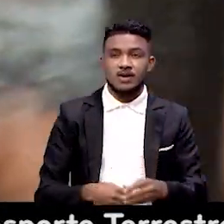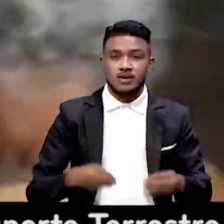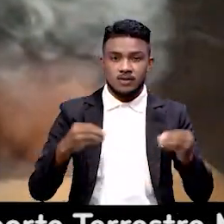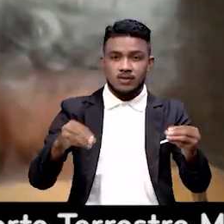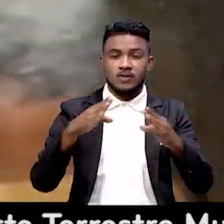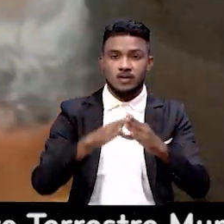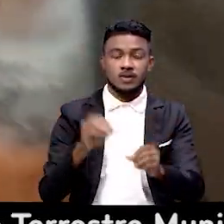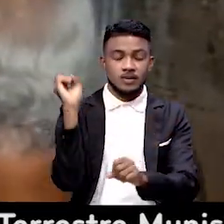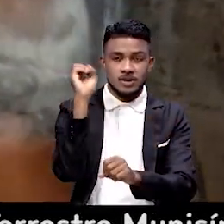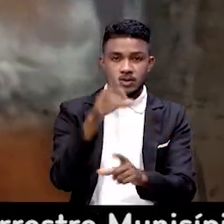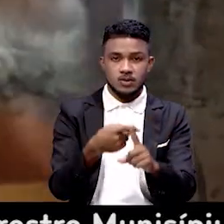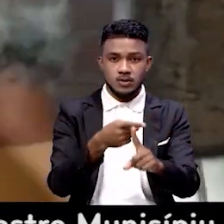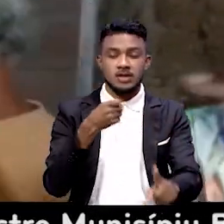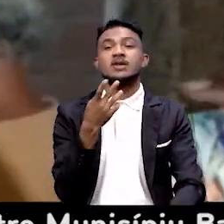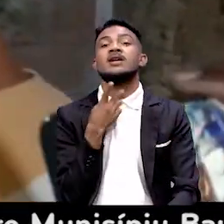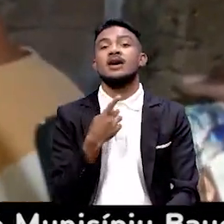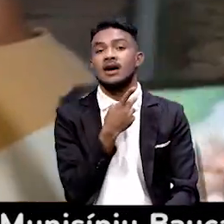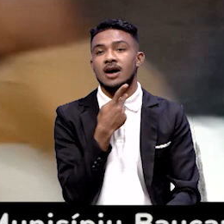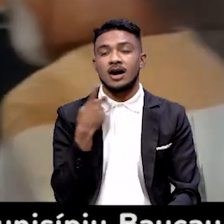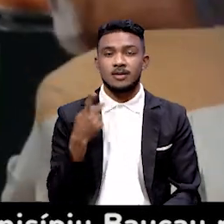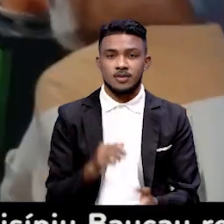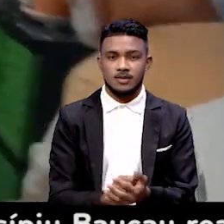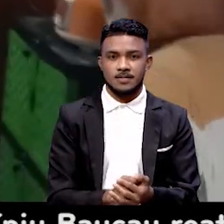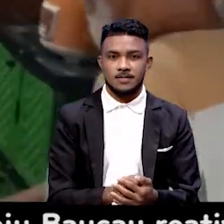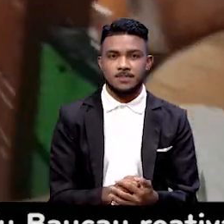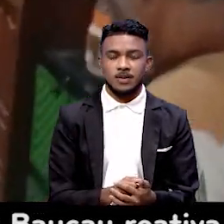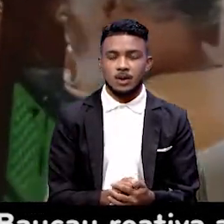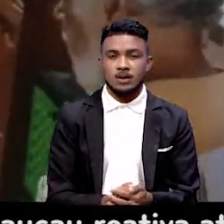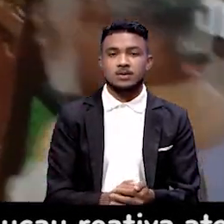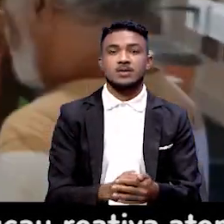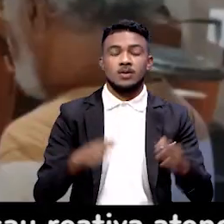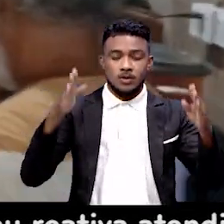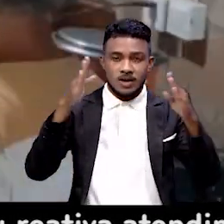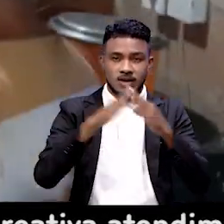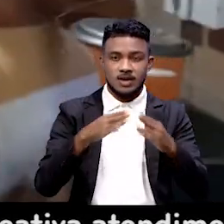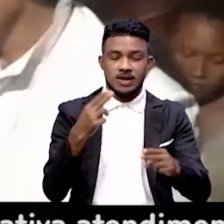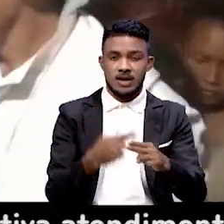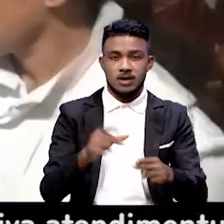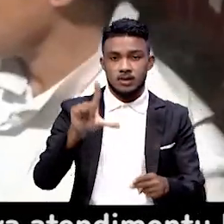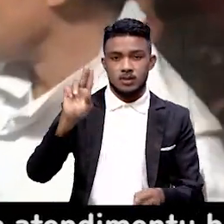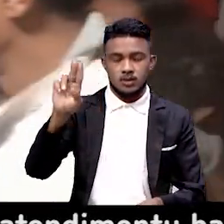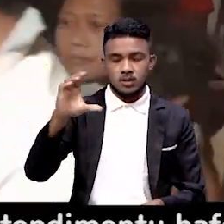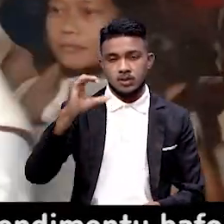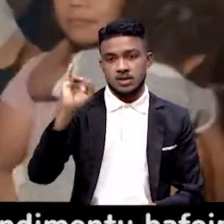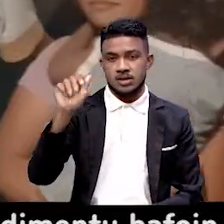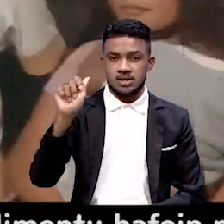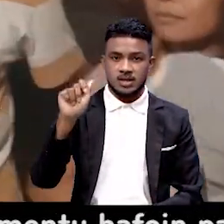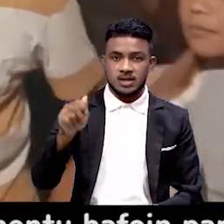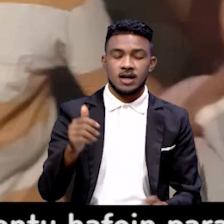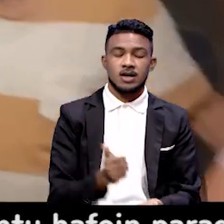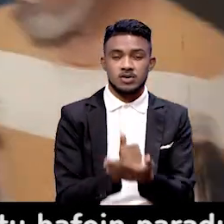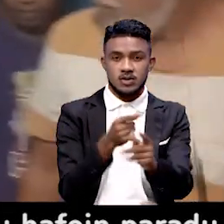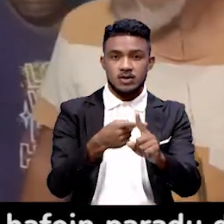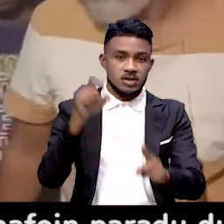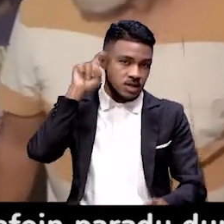husi Amu Roberto Kosa tusi kongregasau SVD. Umanain Lúcia Mega Purnawati agradece tamba beletan apoi husi Sanana ho dihadia